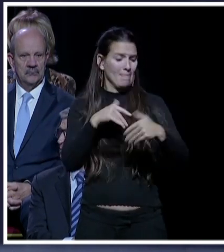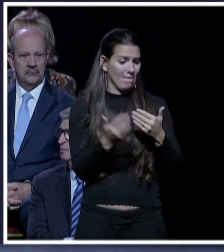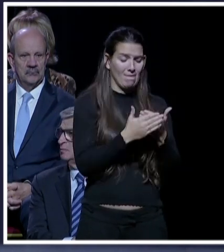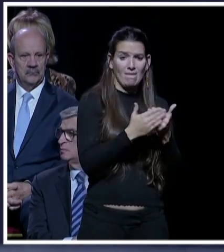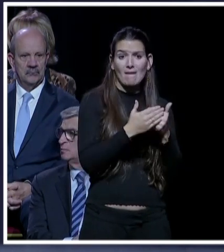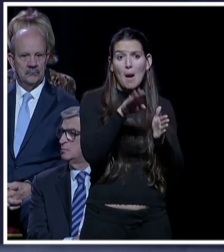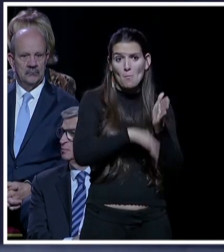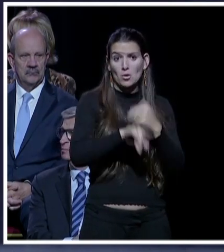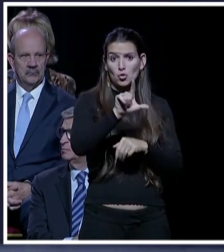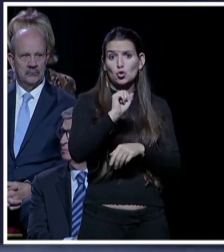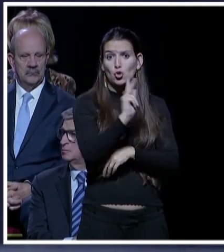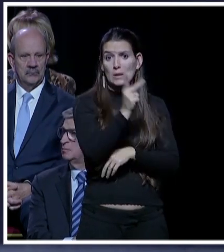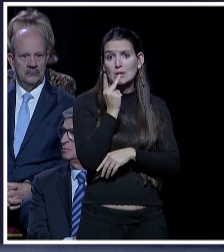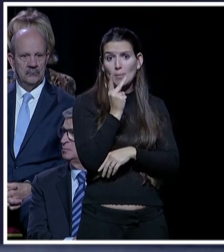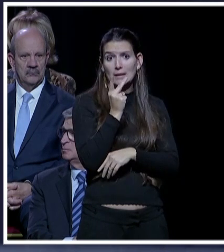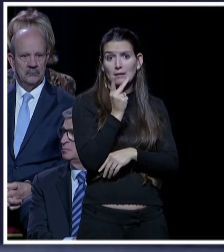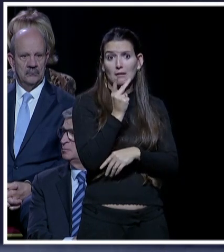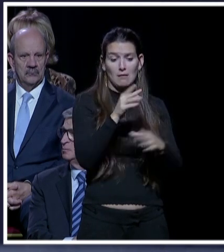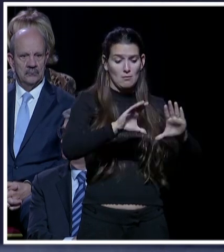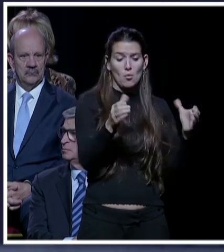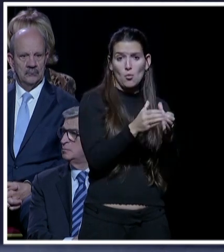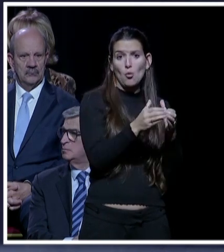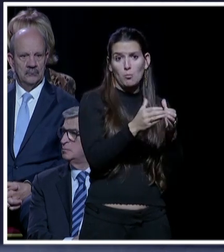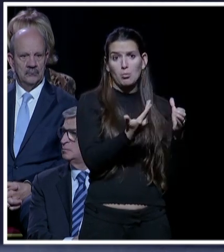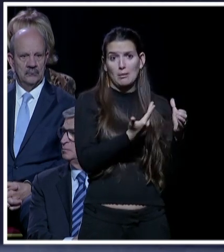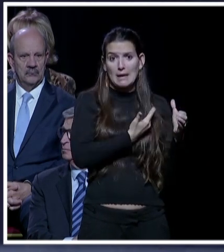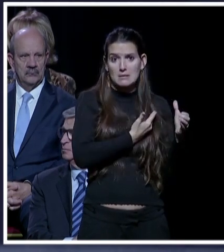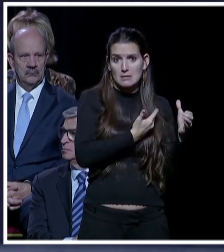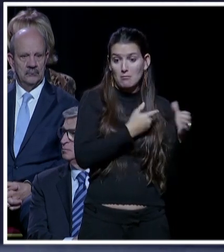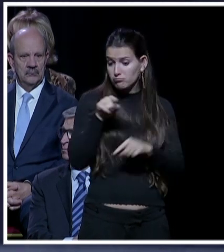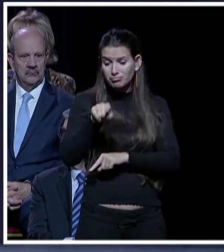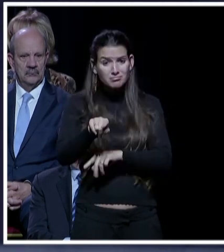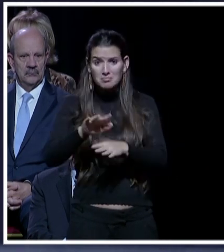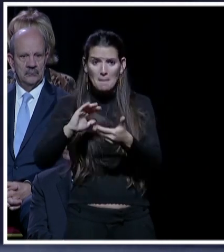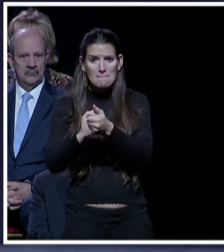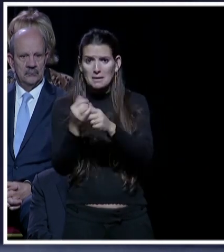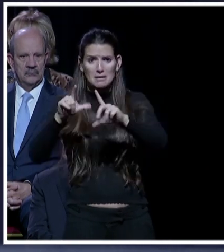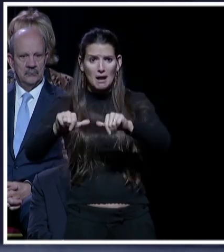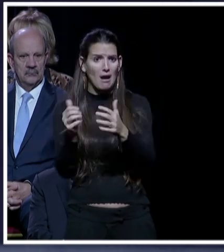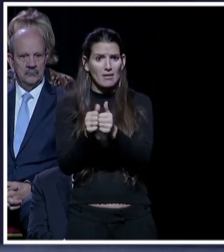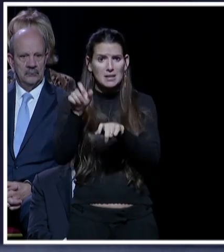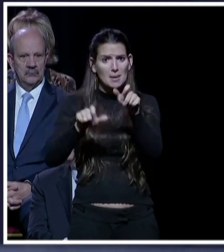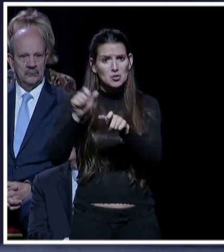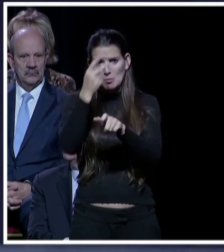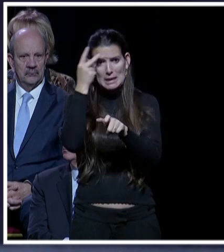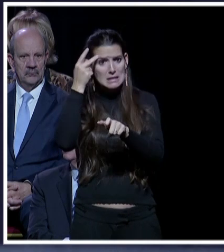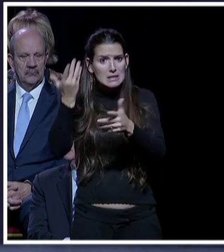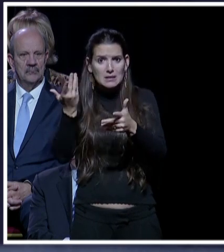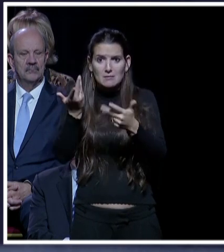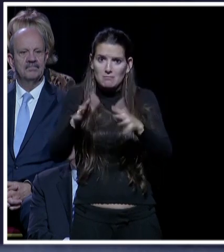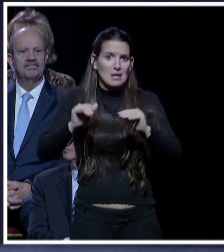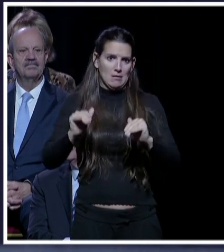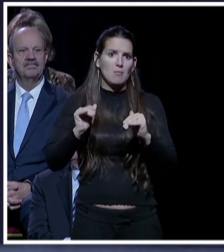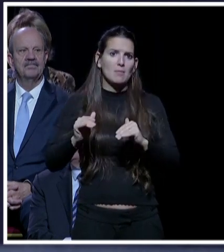Gaza. Ils étaient en paix avec les Palestiniens qui venaient travailler tous les jours avec eux. Voilà la réalité de